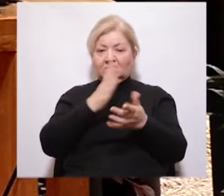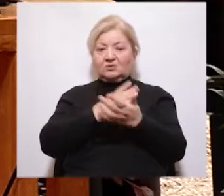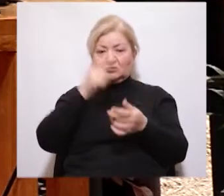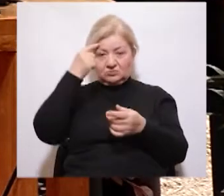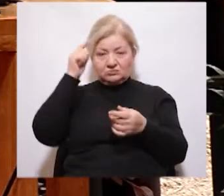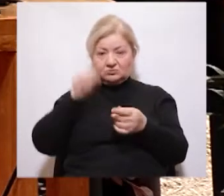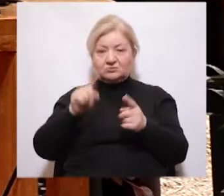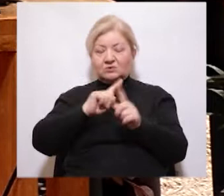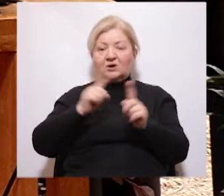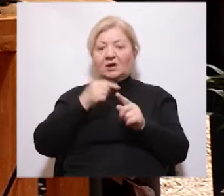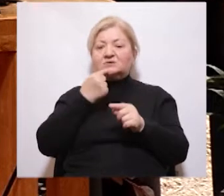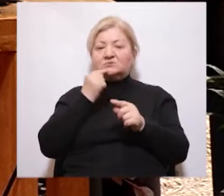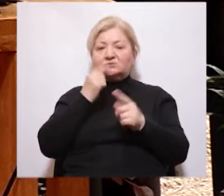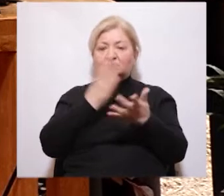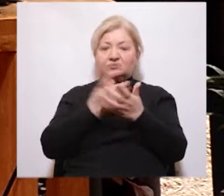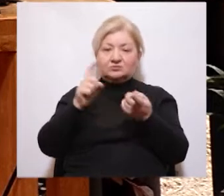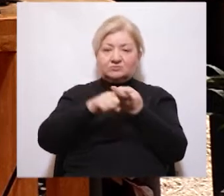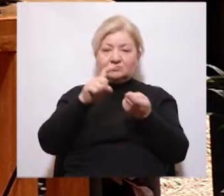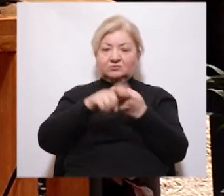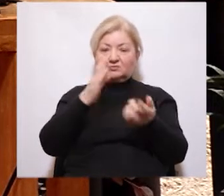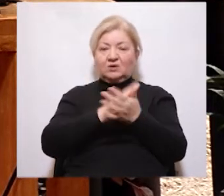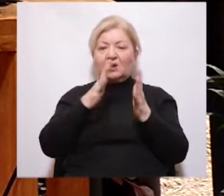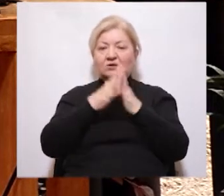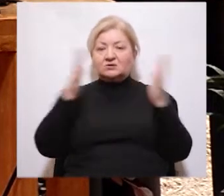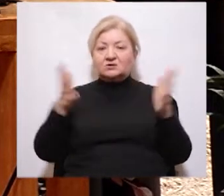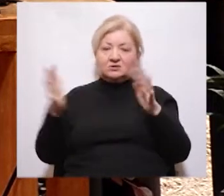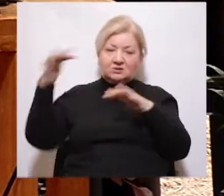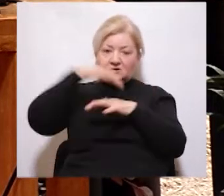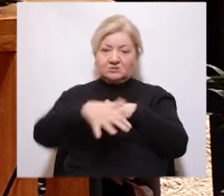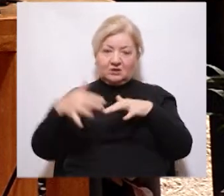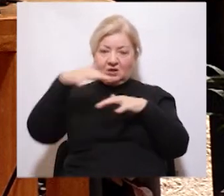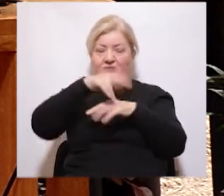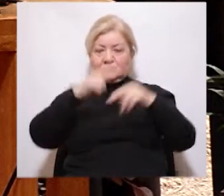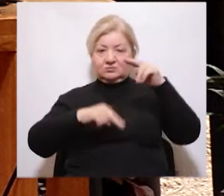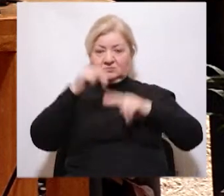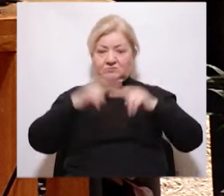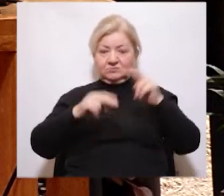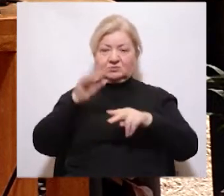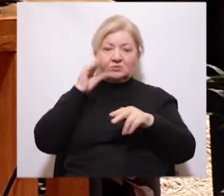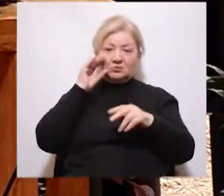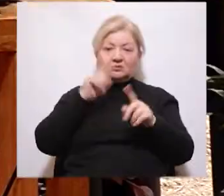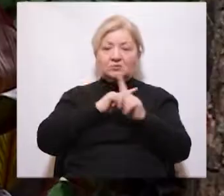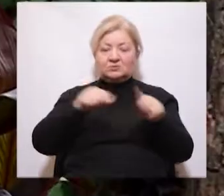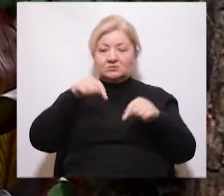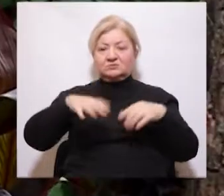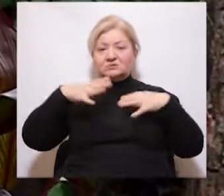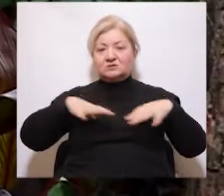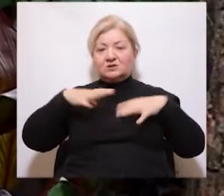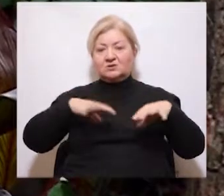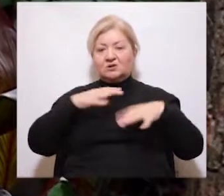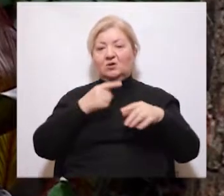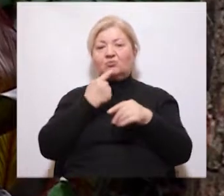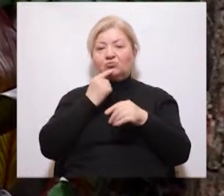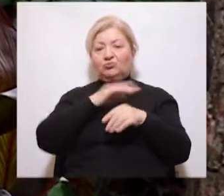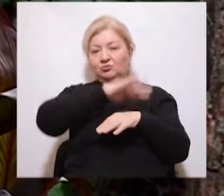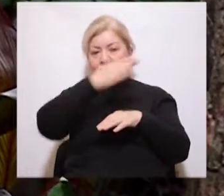ასევე ჩვენთვის ცნობილია, რა სირთულეები ახლავს დიდი კაშხლების მშენებლობას ამა თუ იმ მდინარის კალაპოტში, განსაკუთრებით